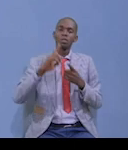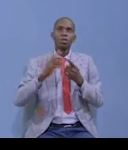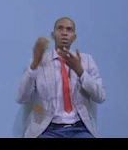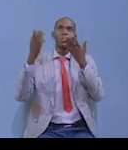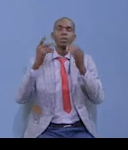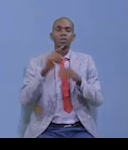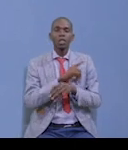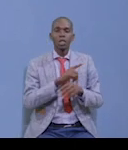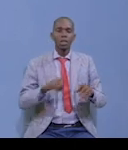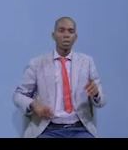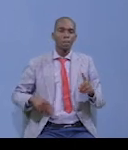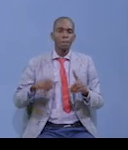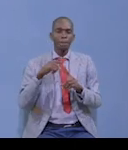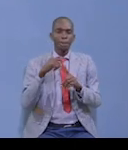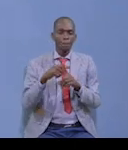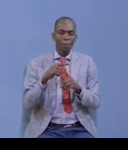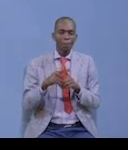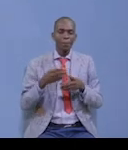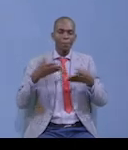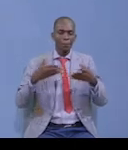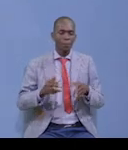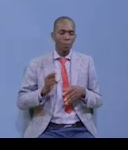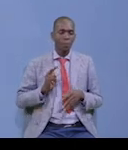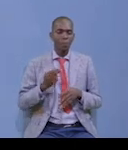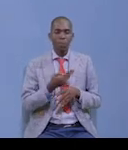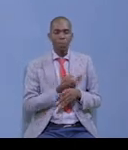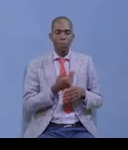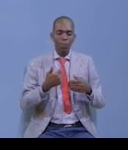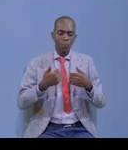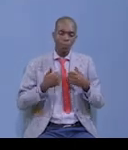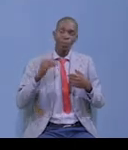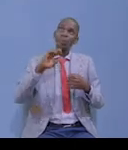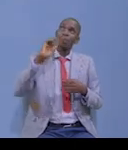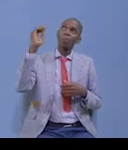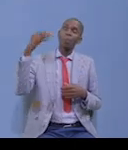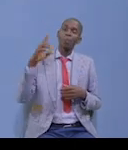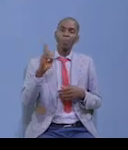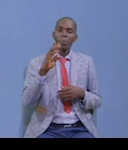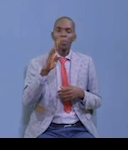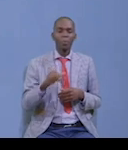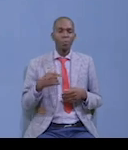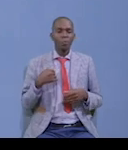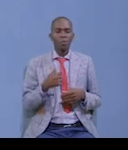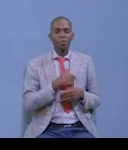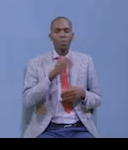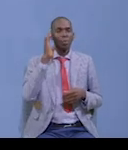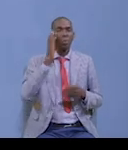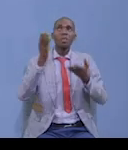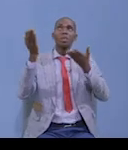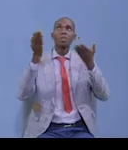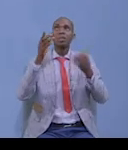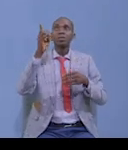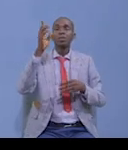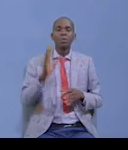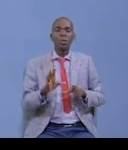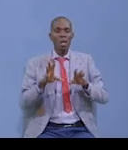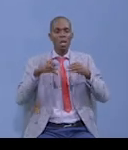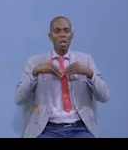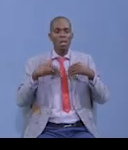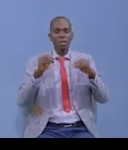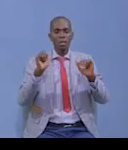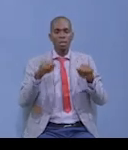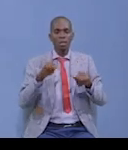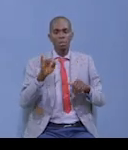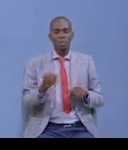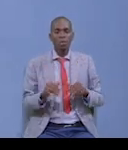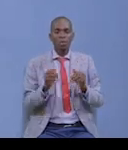భయభక్తులతో దేవునికి ప్రీతికరమైన సేవ. Grace whereby we may serve the Lord, serve God acceptably with reverence